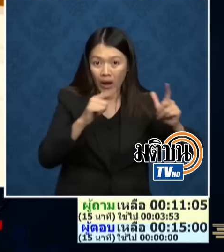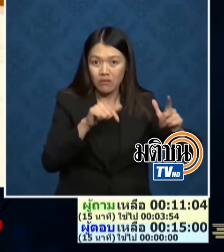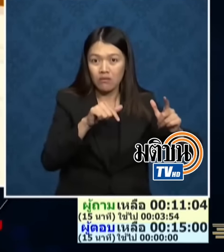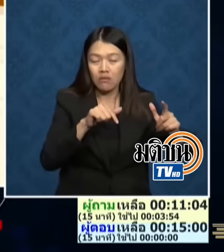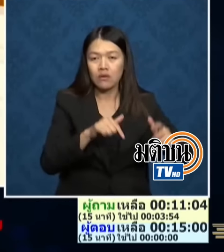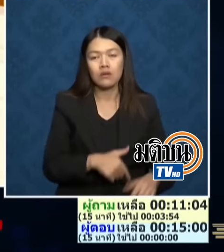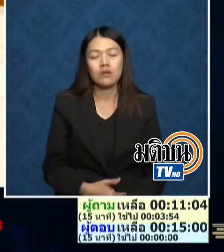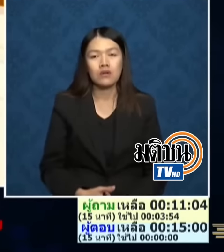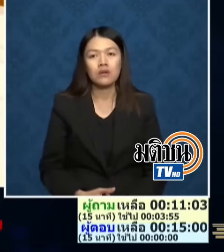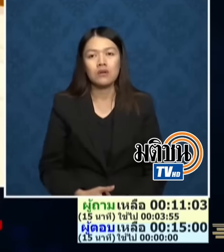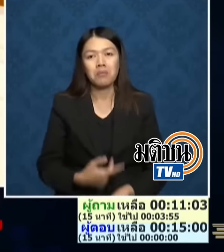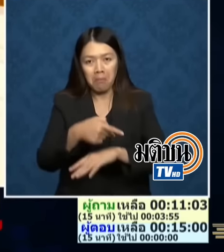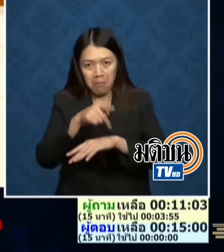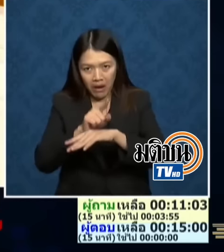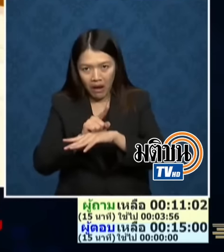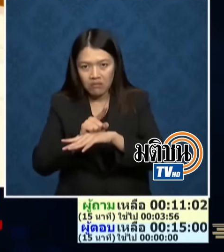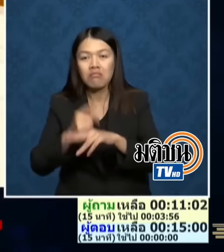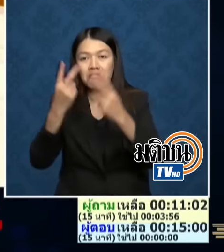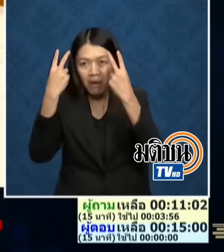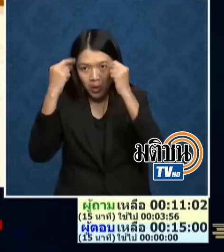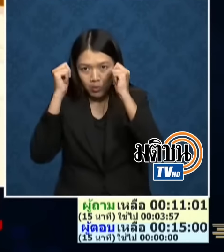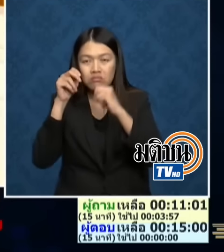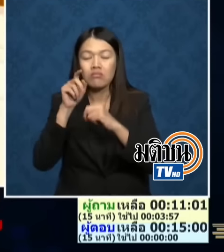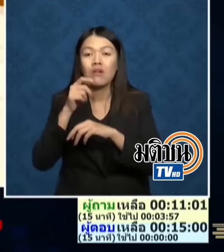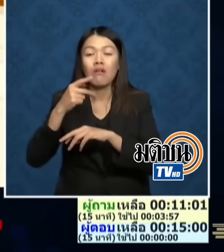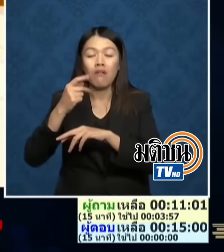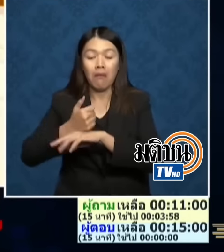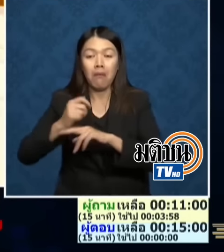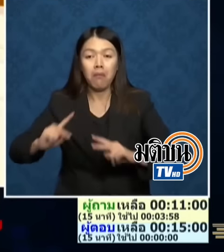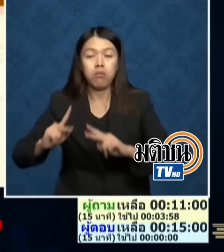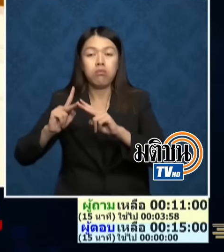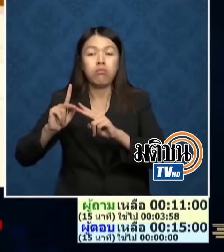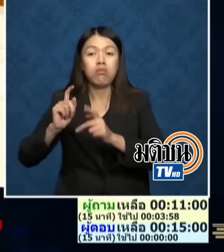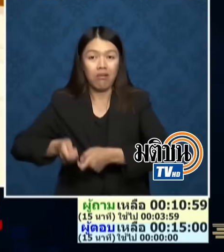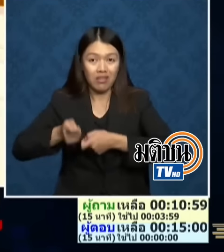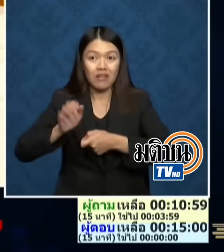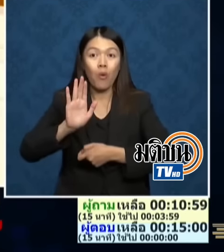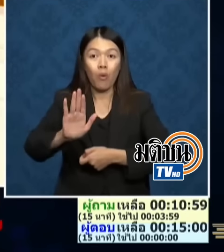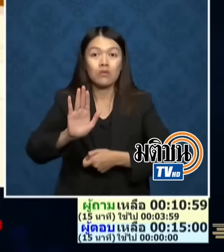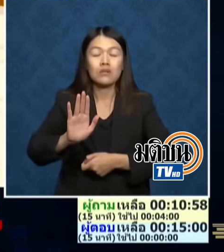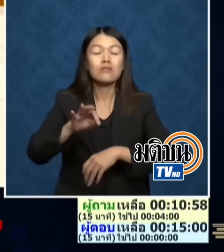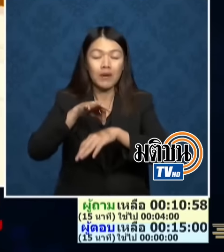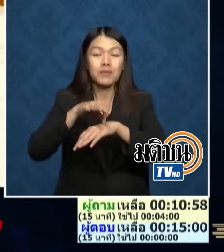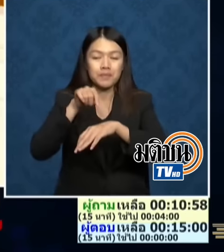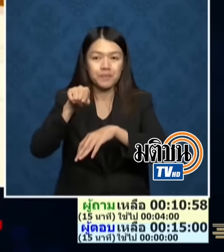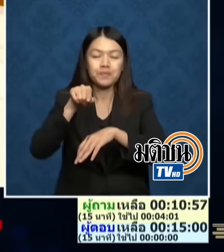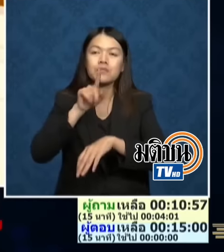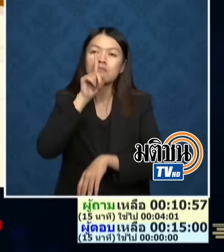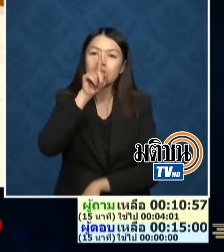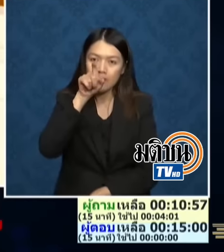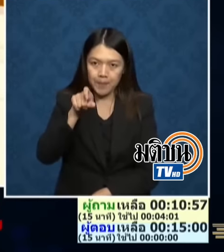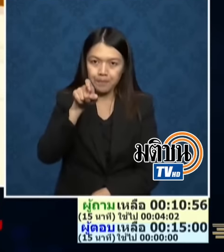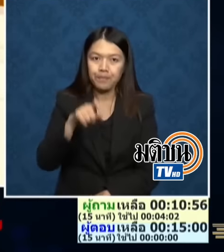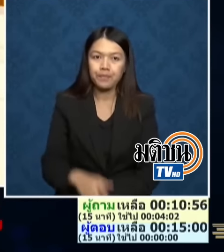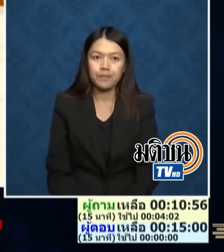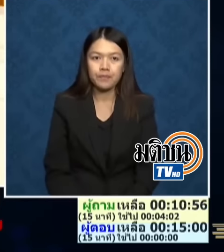ท่านรำตธรมทานครัในฐาณที่ท่านเป็นรำตีว่าการกระสวงเกษผมอยากสอบ